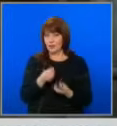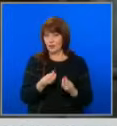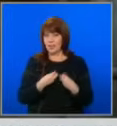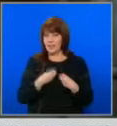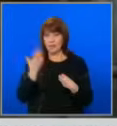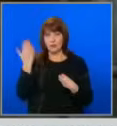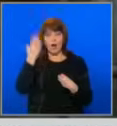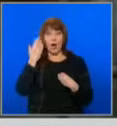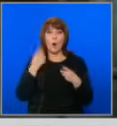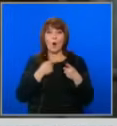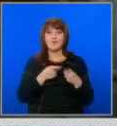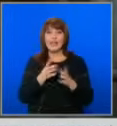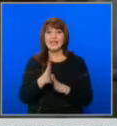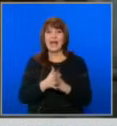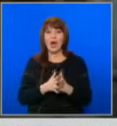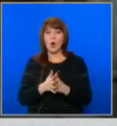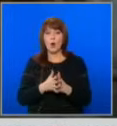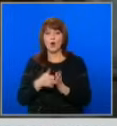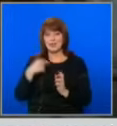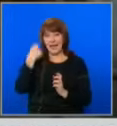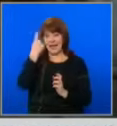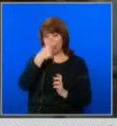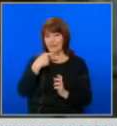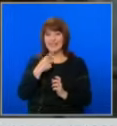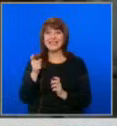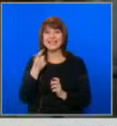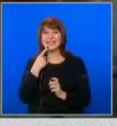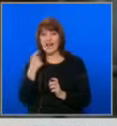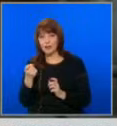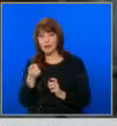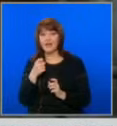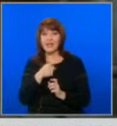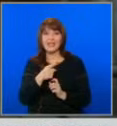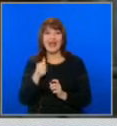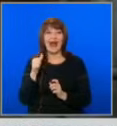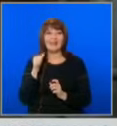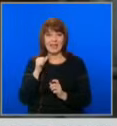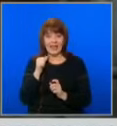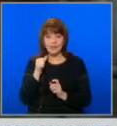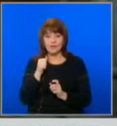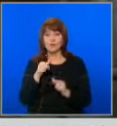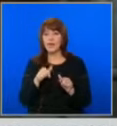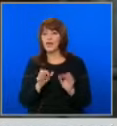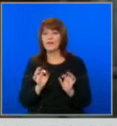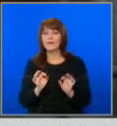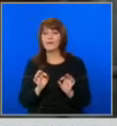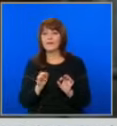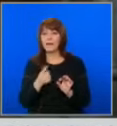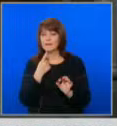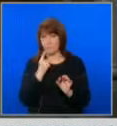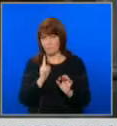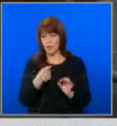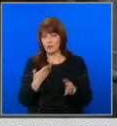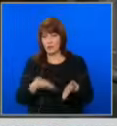обвинение а хората на лицето зартова и на велимир атанасов и те фактически за да може да ни